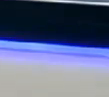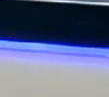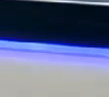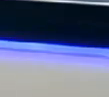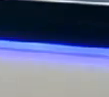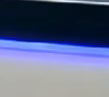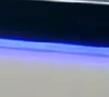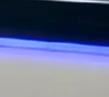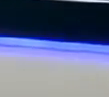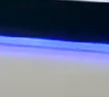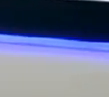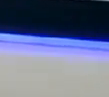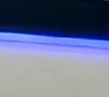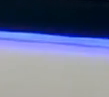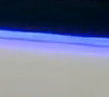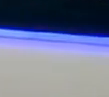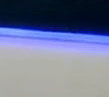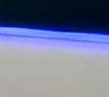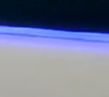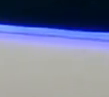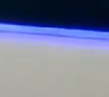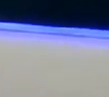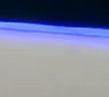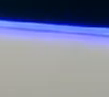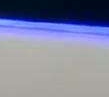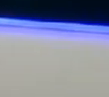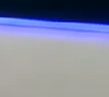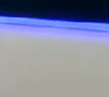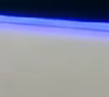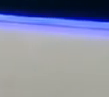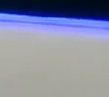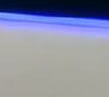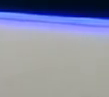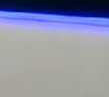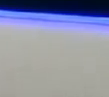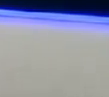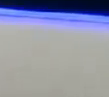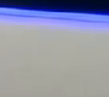YB menyusul seketika nanti. Dengan itu, Assalamualaikum. Dan salam negaraku, Satu Malaysia.